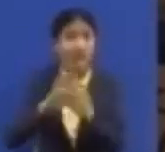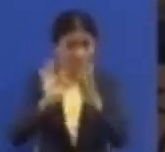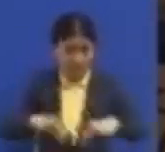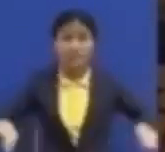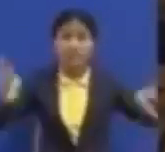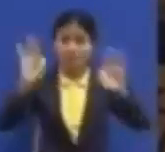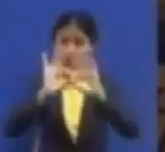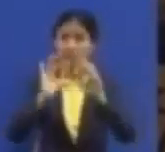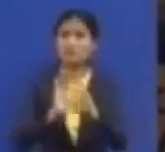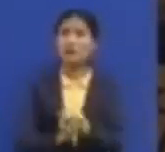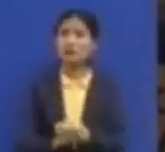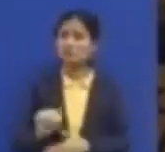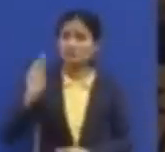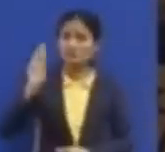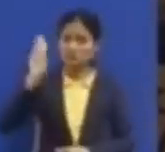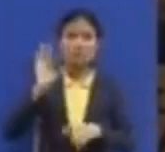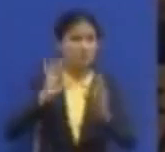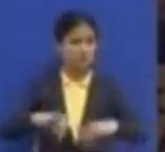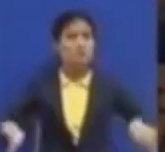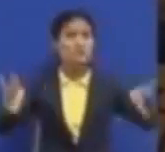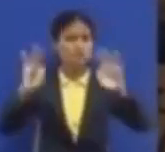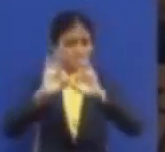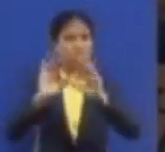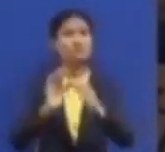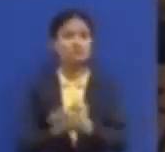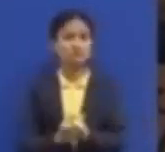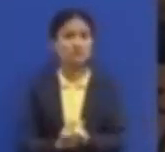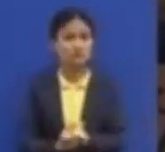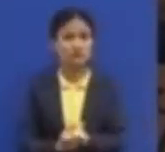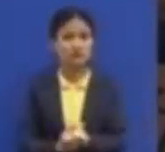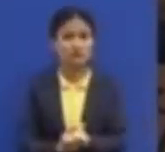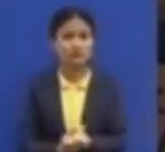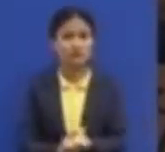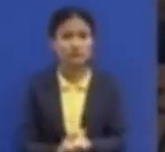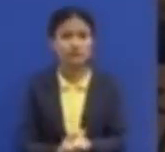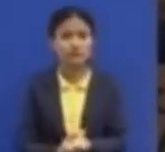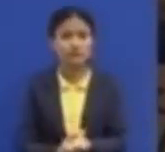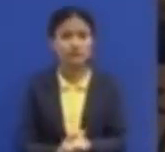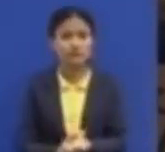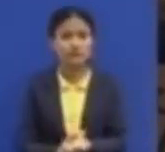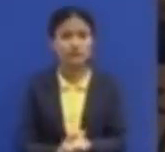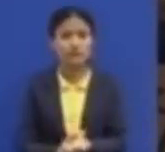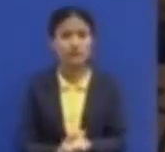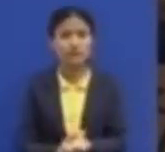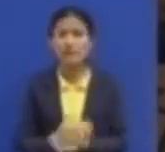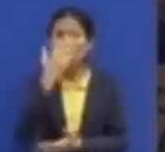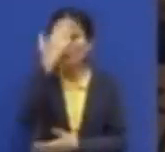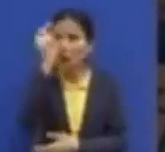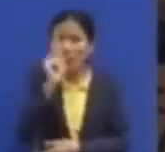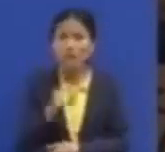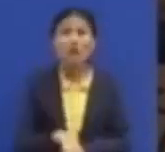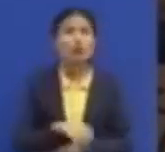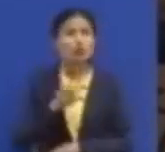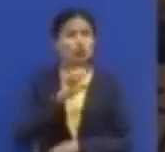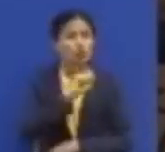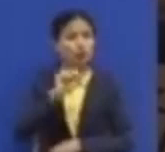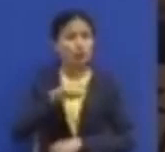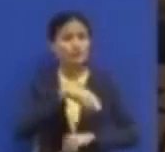การปฏิญาณตนเป็นสิ่งสำคัญของการทำหน้าที่ผู้แทนราษฎรน